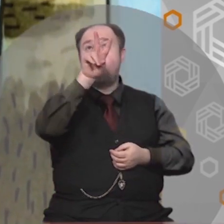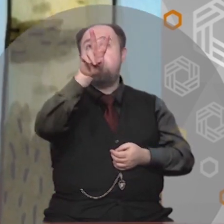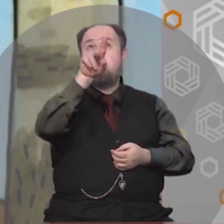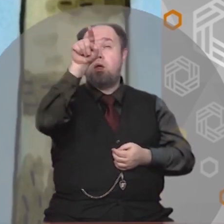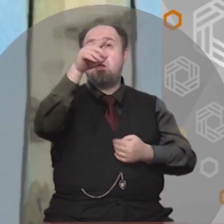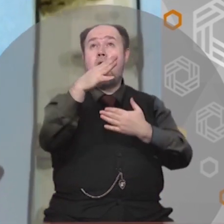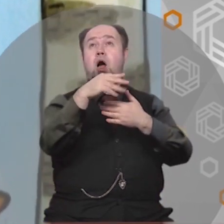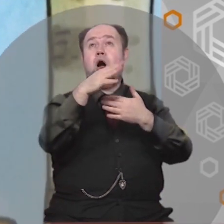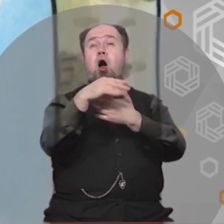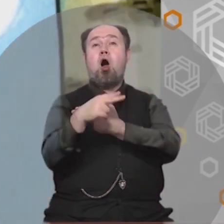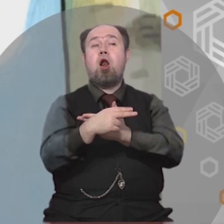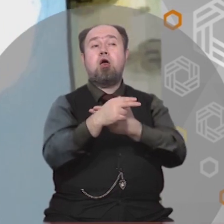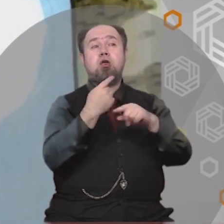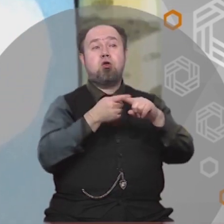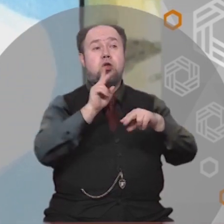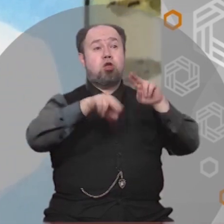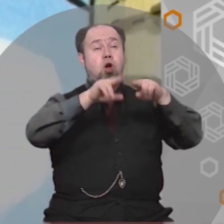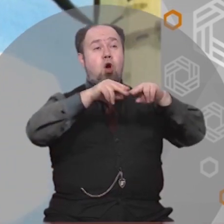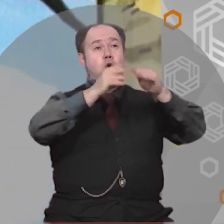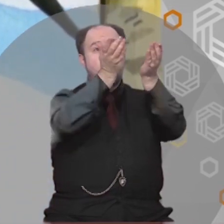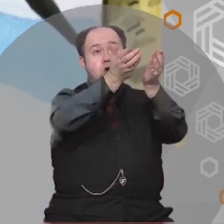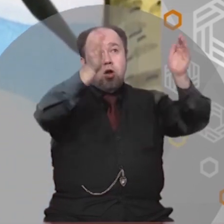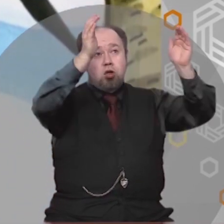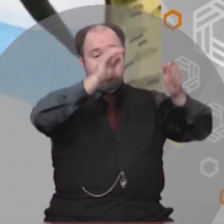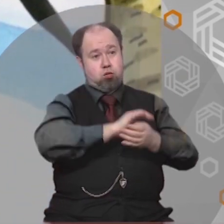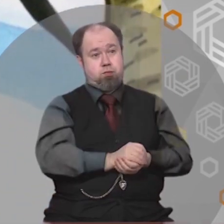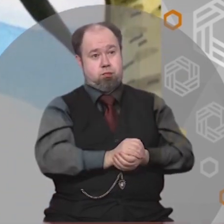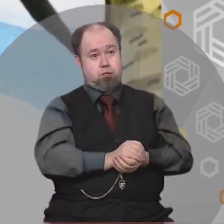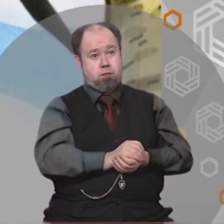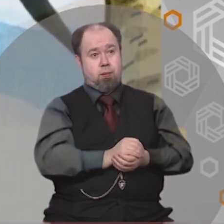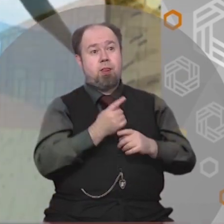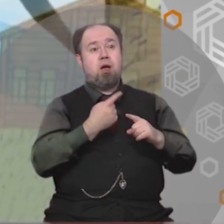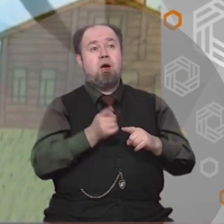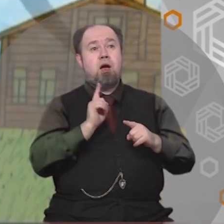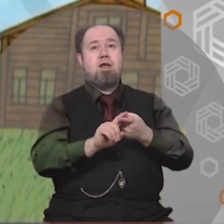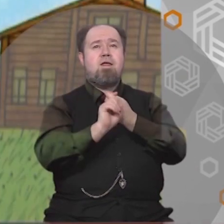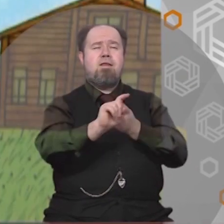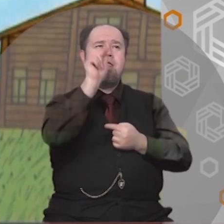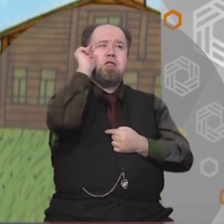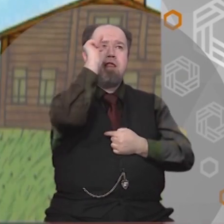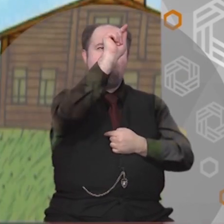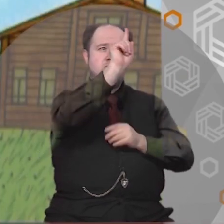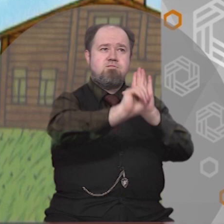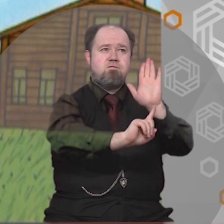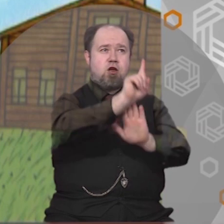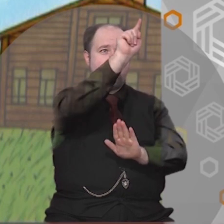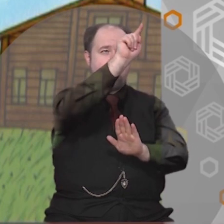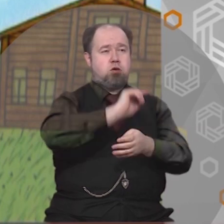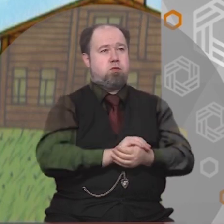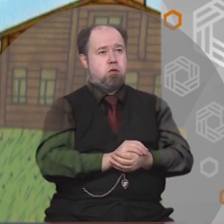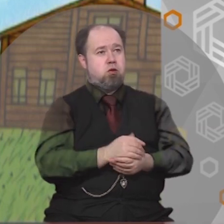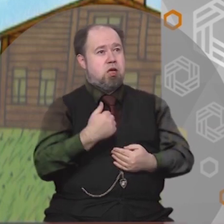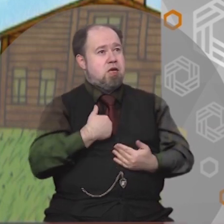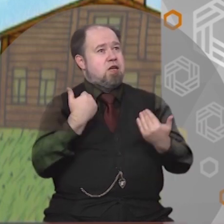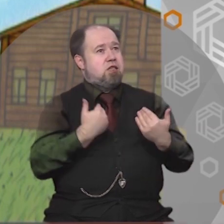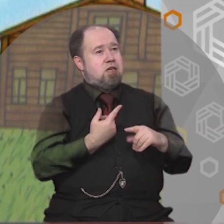ласточек, которые начали устраивать гнездо под крышей дома. Это из-за них все началось.